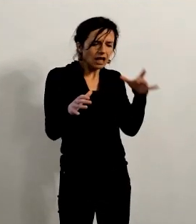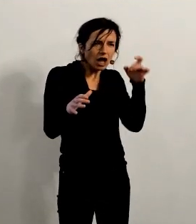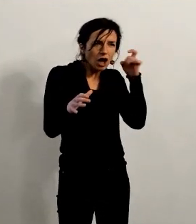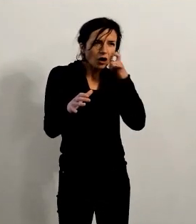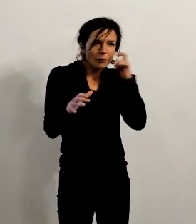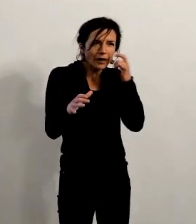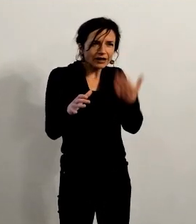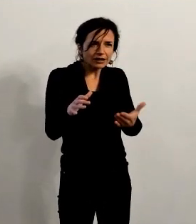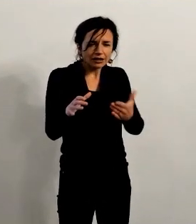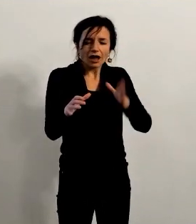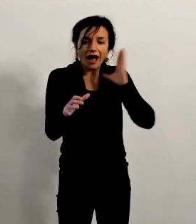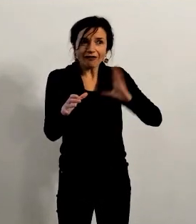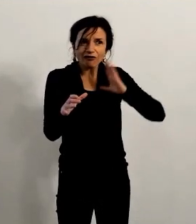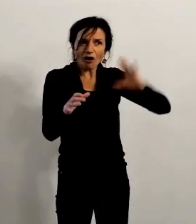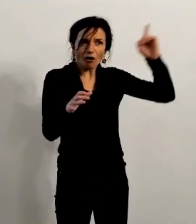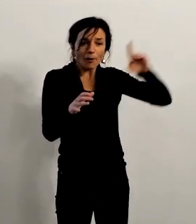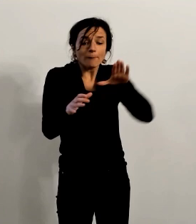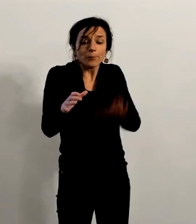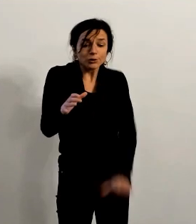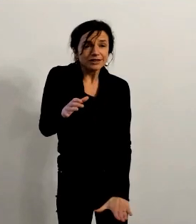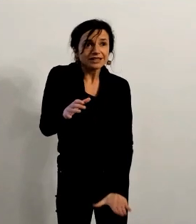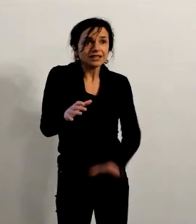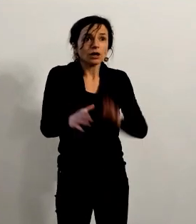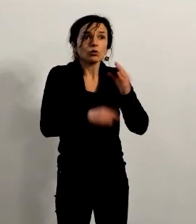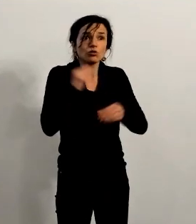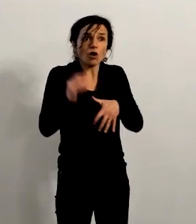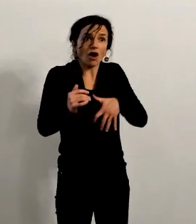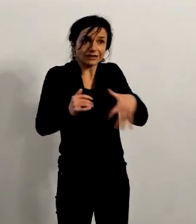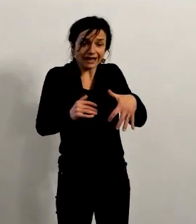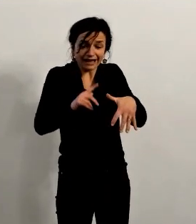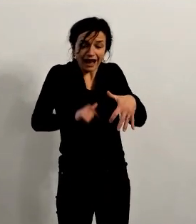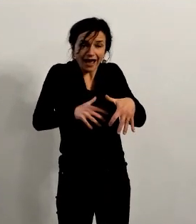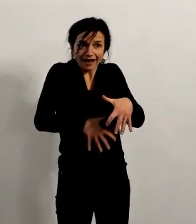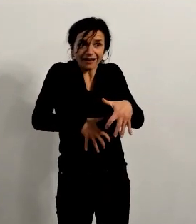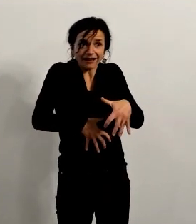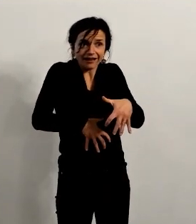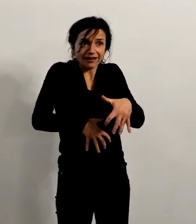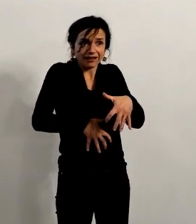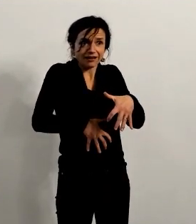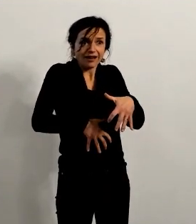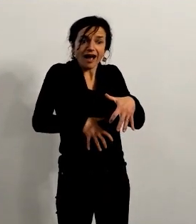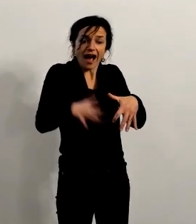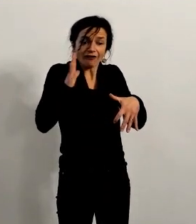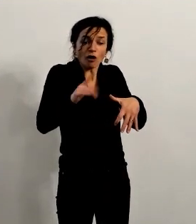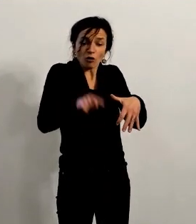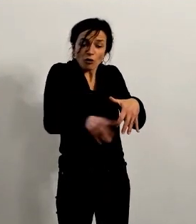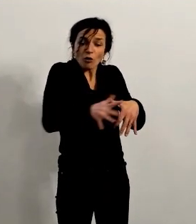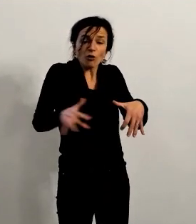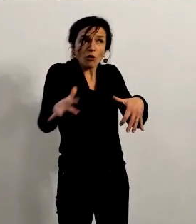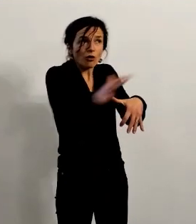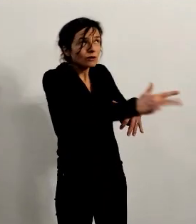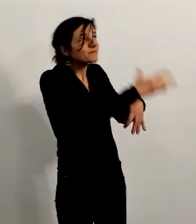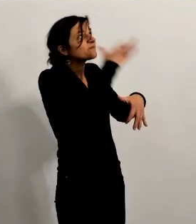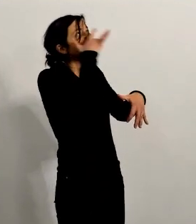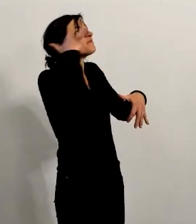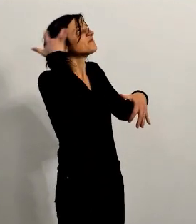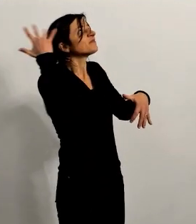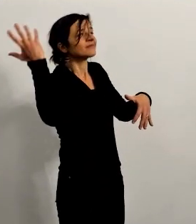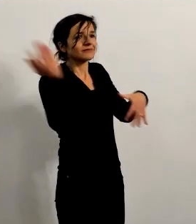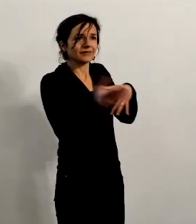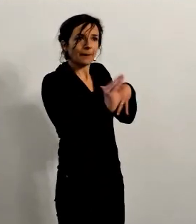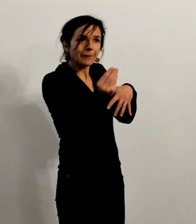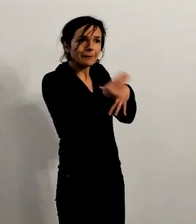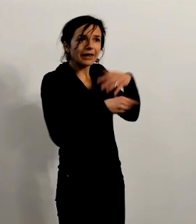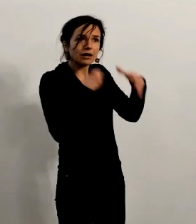cette dioxine pendant qu'ils étaient soit encore dans le ventre de leur maman, ou alors qu'ils venaient juste de naître et qu'ils étaient